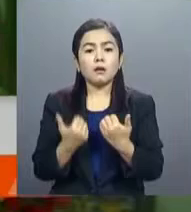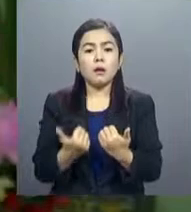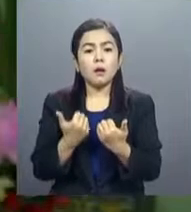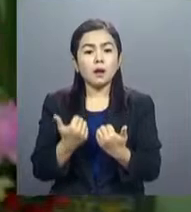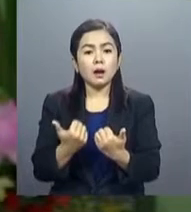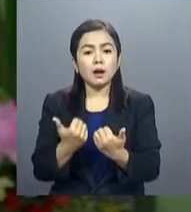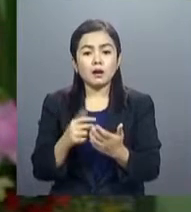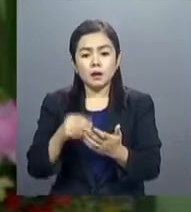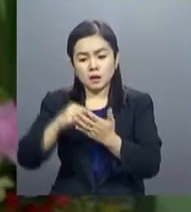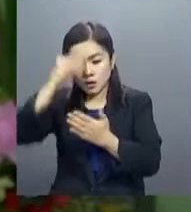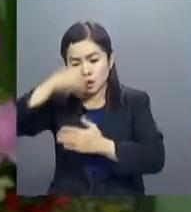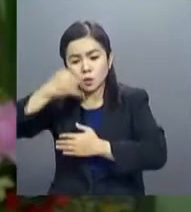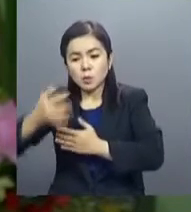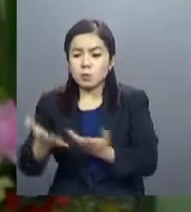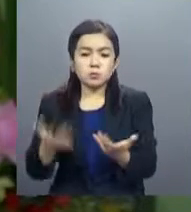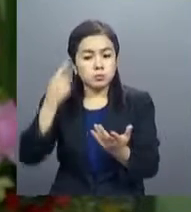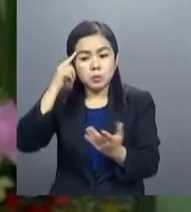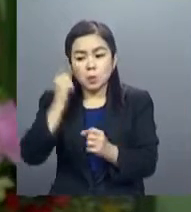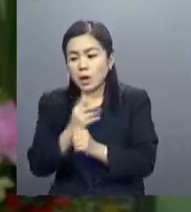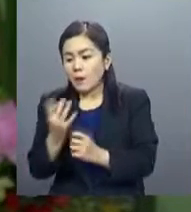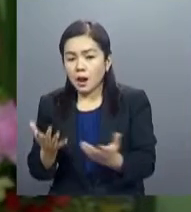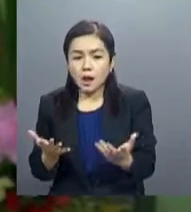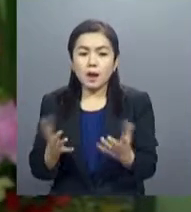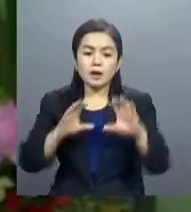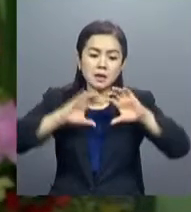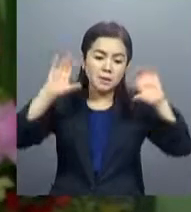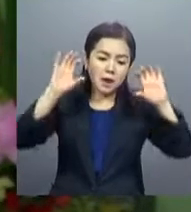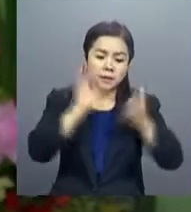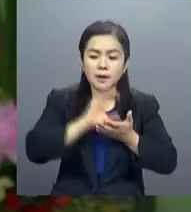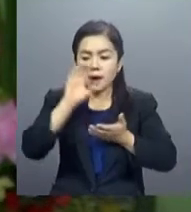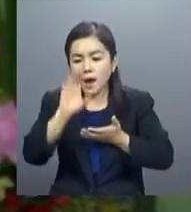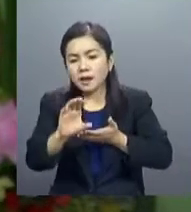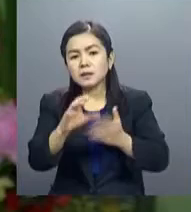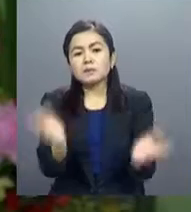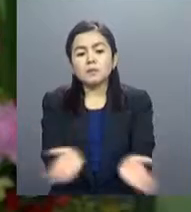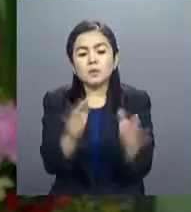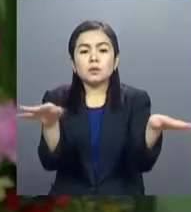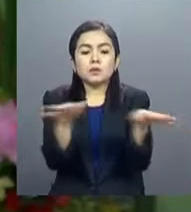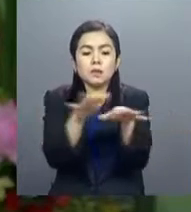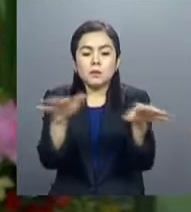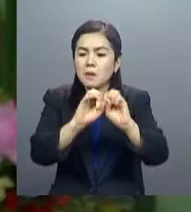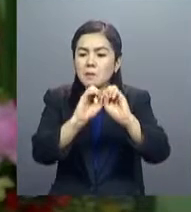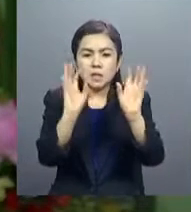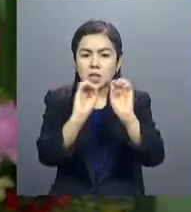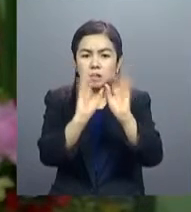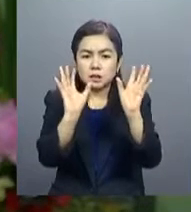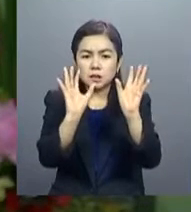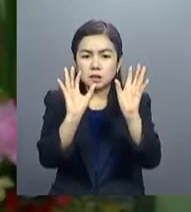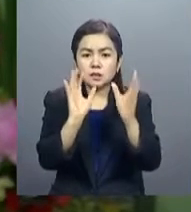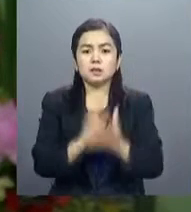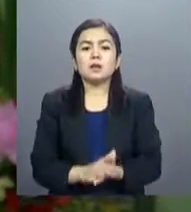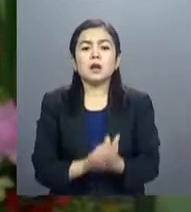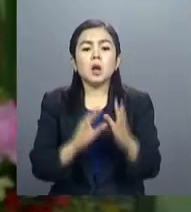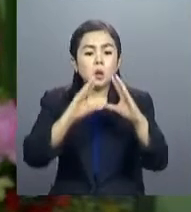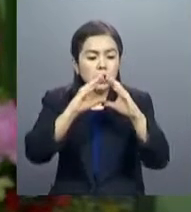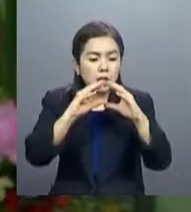จะสเปะสปะให้งบตามกรมนู้นกรมนี้ต่างๆแต่มันก็สักพักมันก็